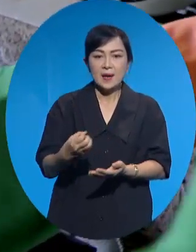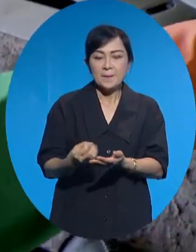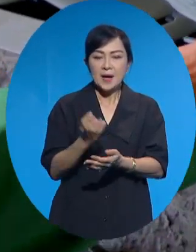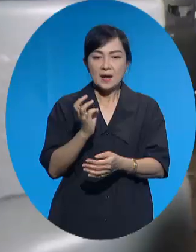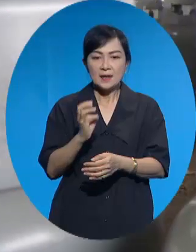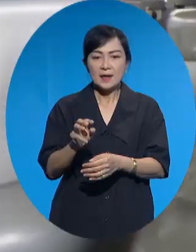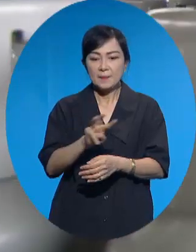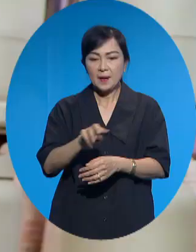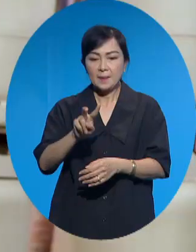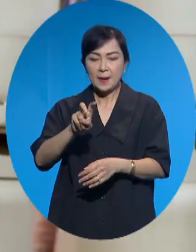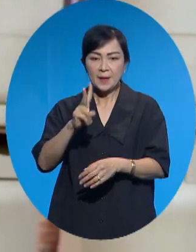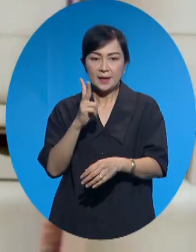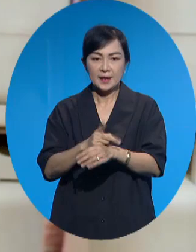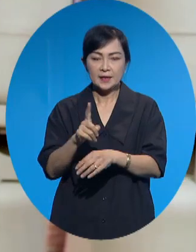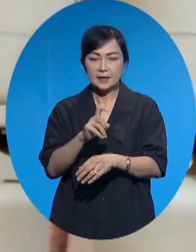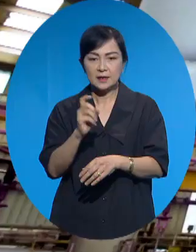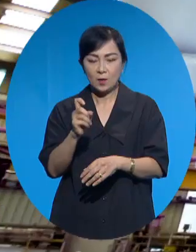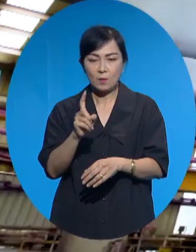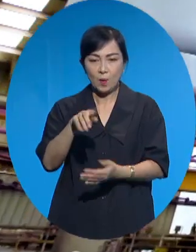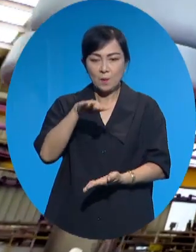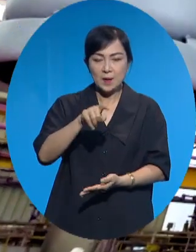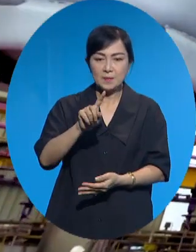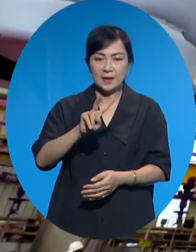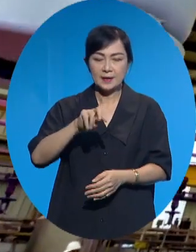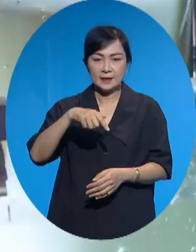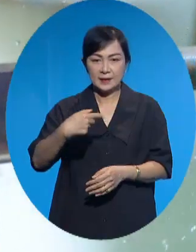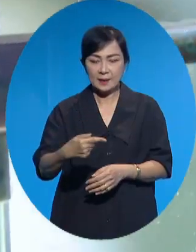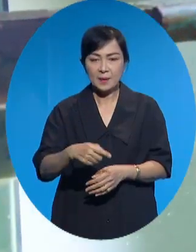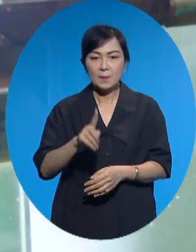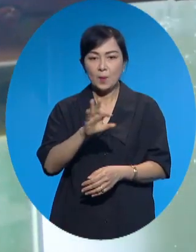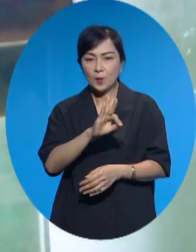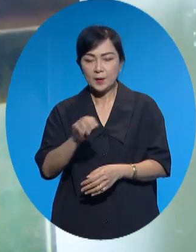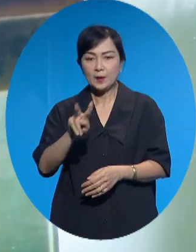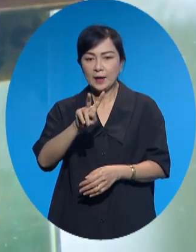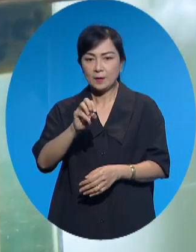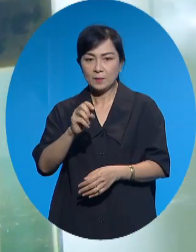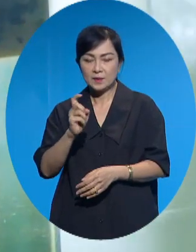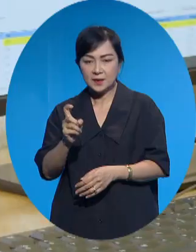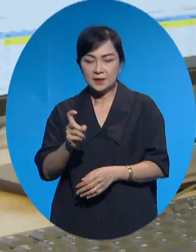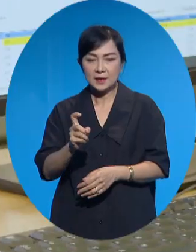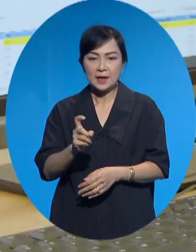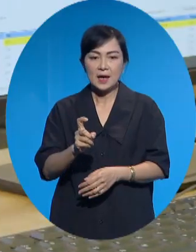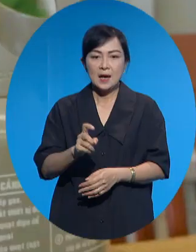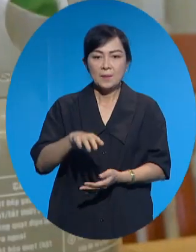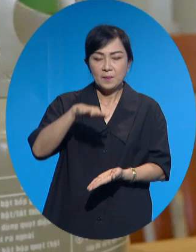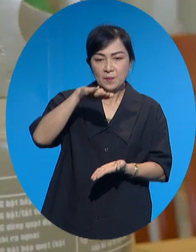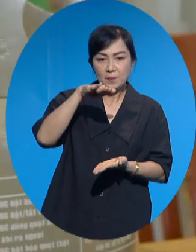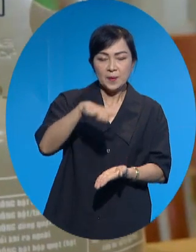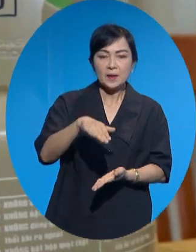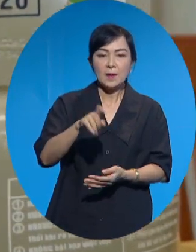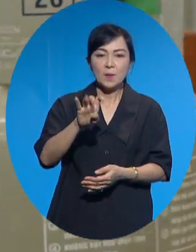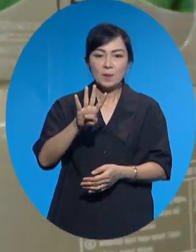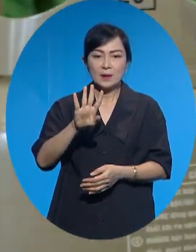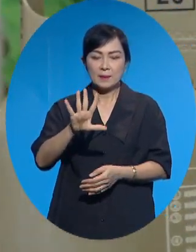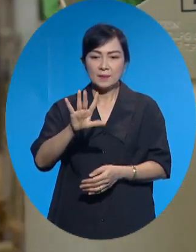là 322.900 đồng một bình 12 Kg và 1 triệu 209.985 đồng một bình 45